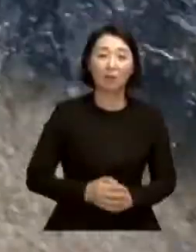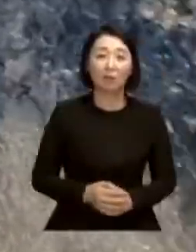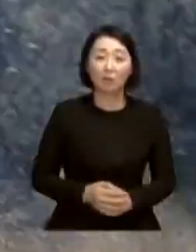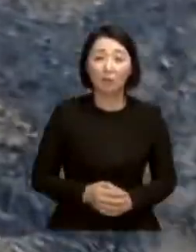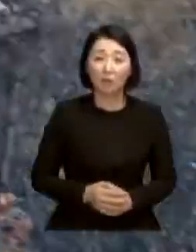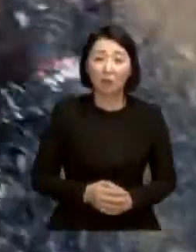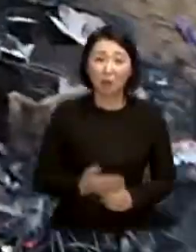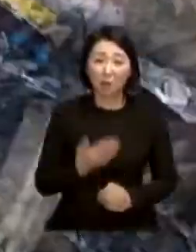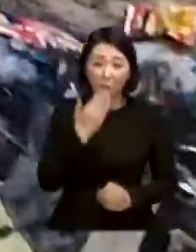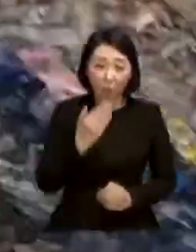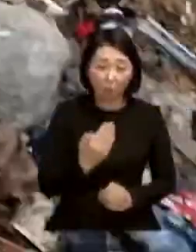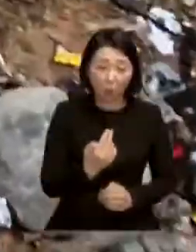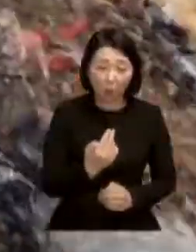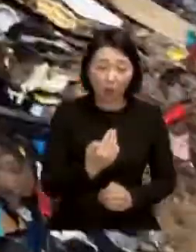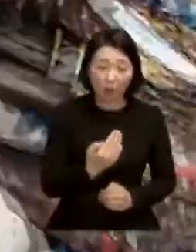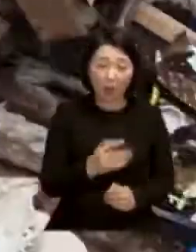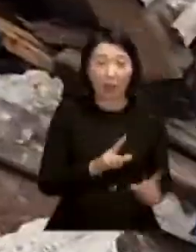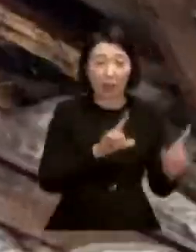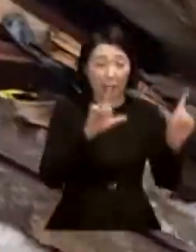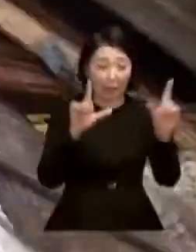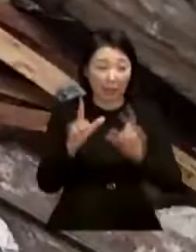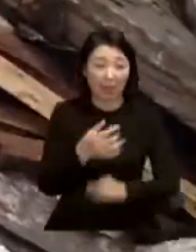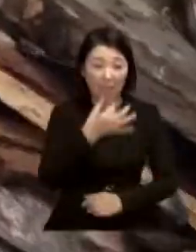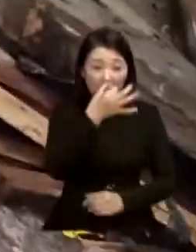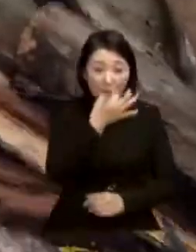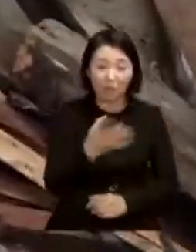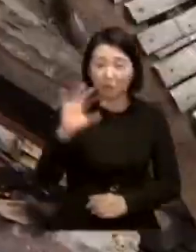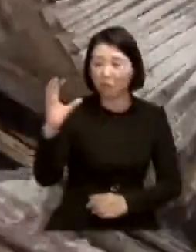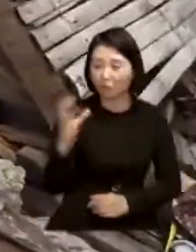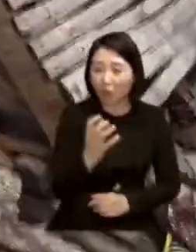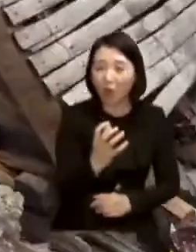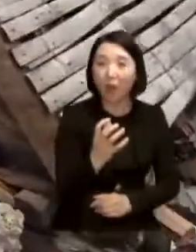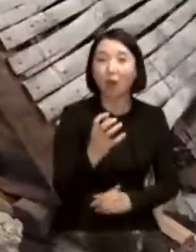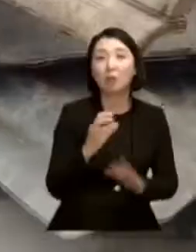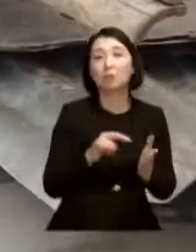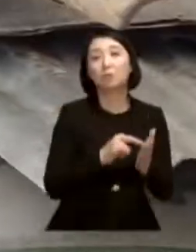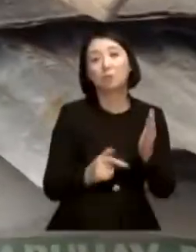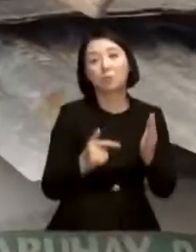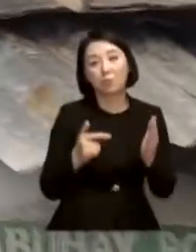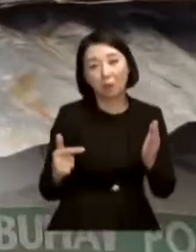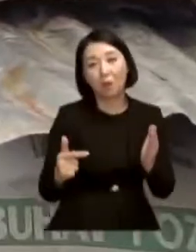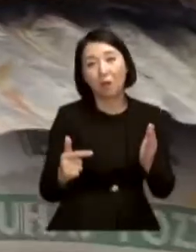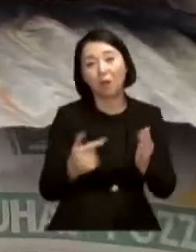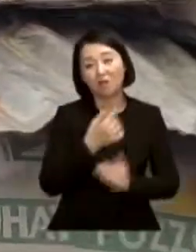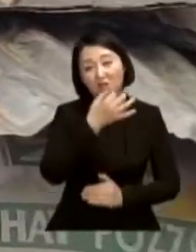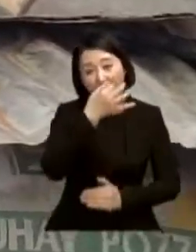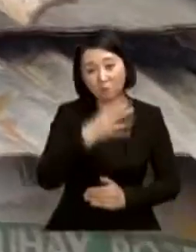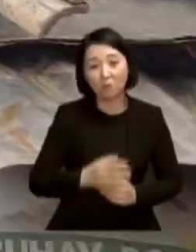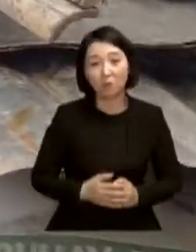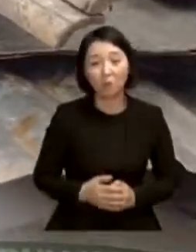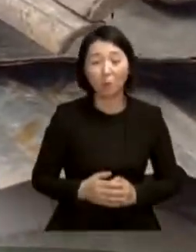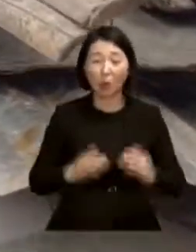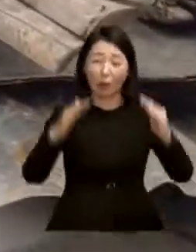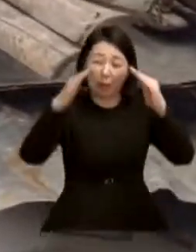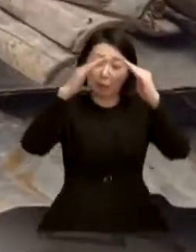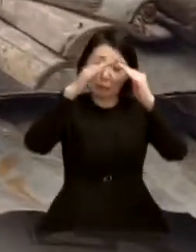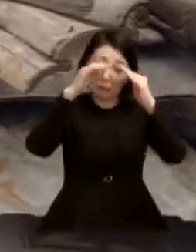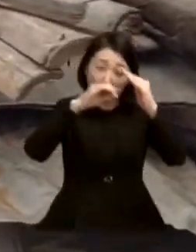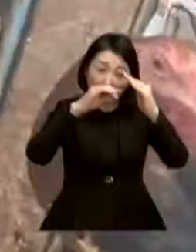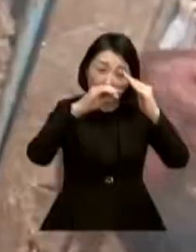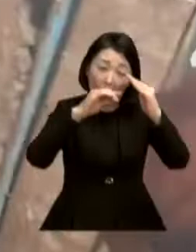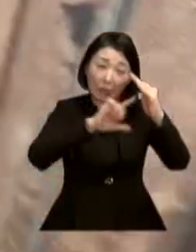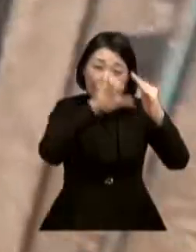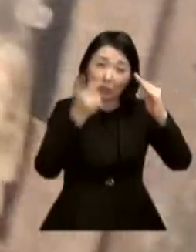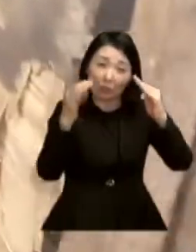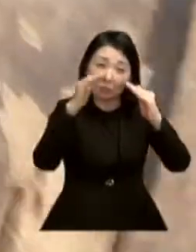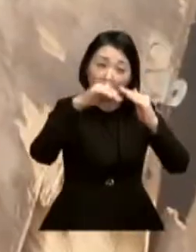위협받던 세부의 빈민들은 태풍까지 겹쳐 더욱 큰 아픔을 겪고 있다. 겨우 지붕만 가리고 살던 보금자리가